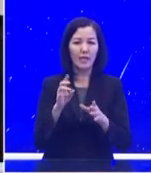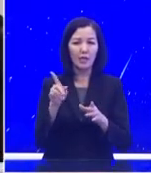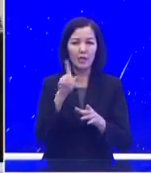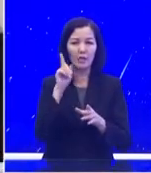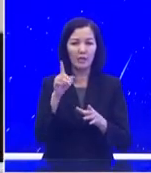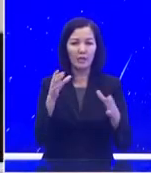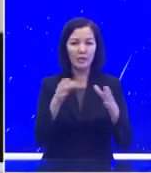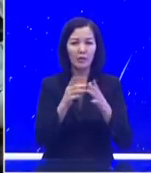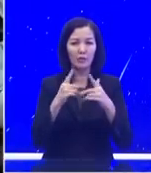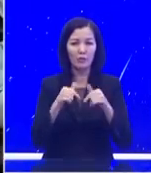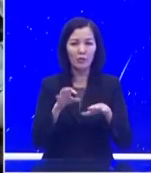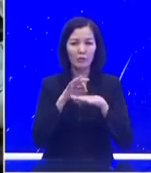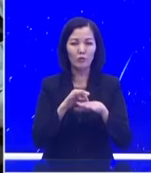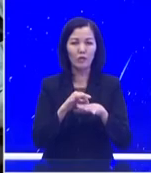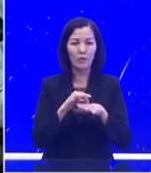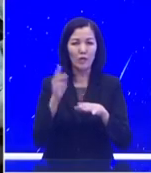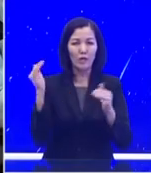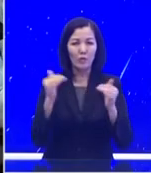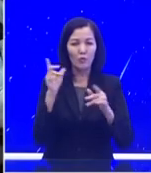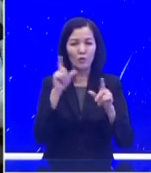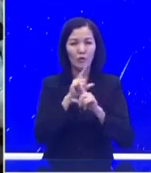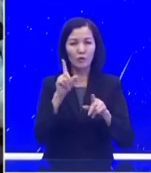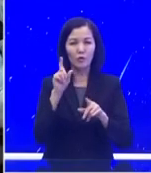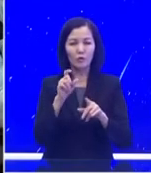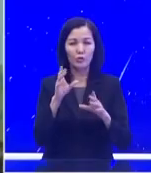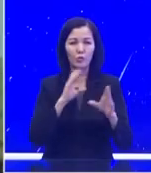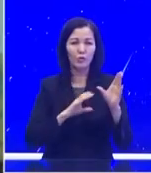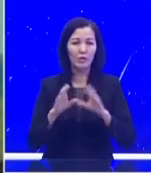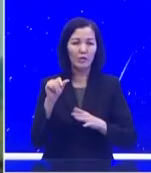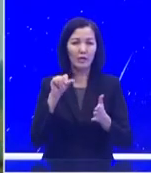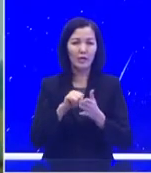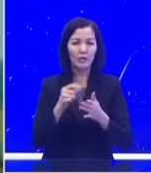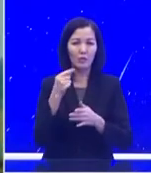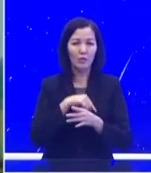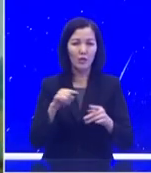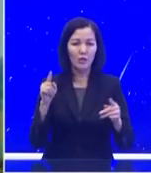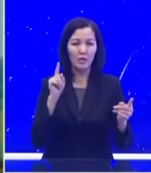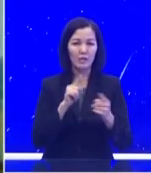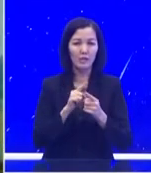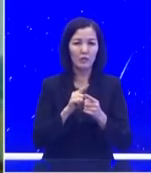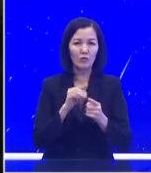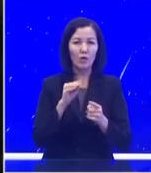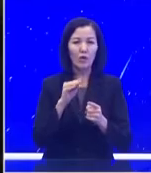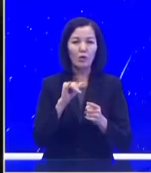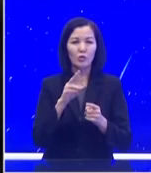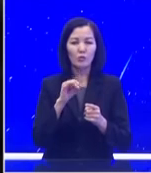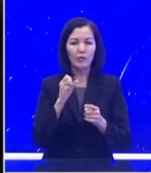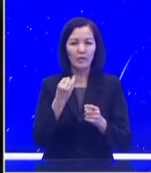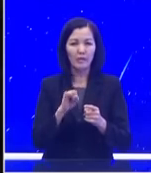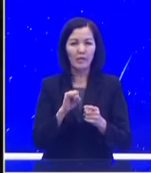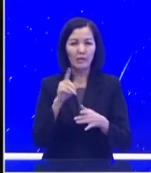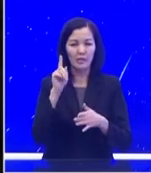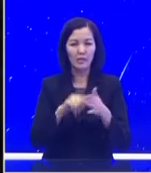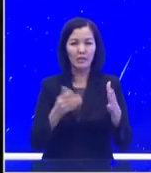ұйымдастыруымен өткізілді. Білім ордасының 100-ден аса студенті жиылды. Рухани кездесуге ақын Жұматай Оспанұлы мен дінтанушы